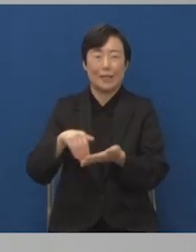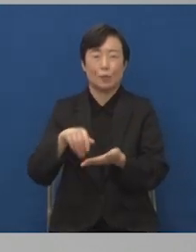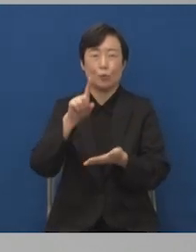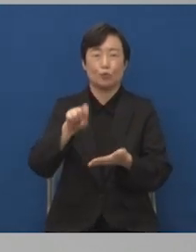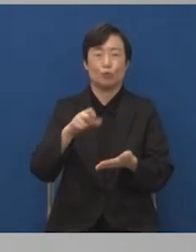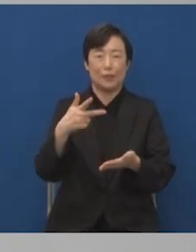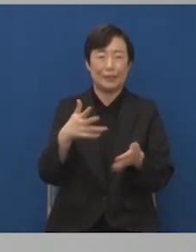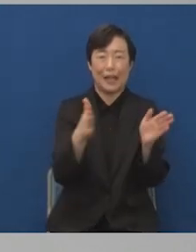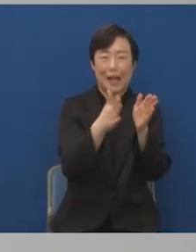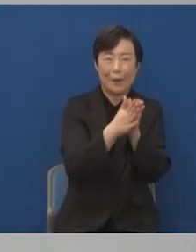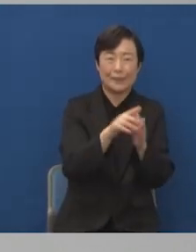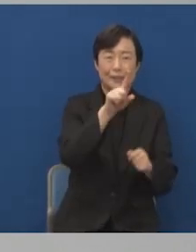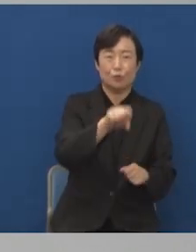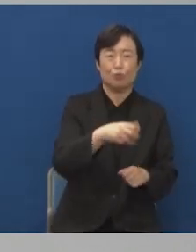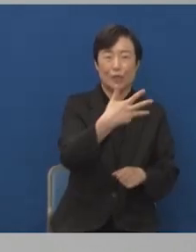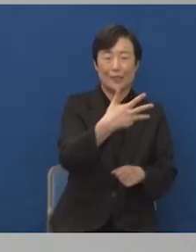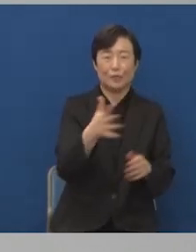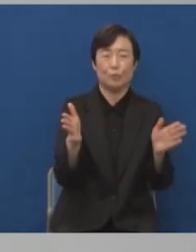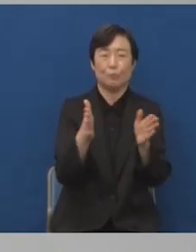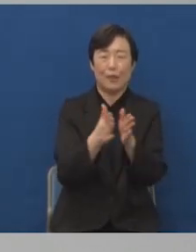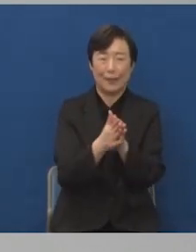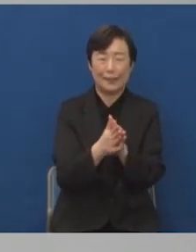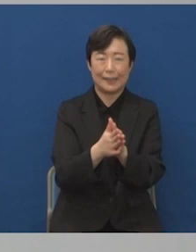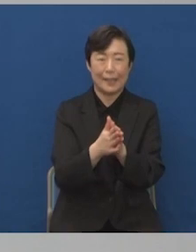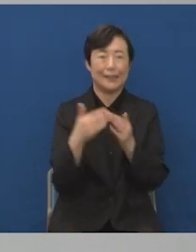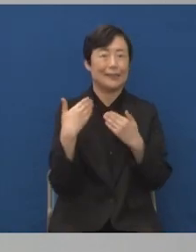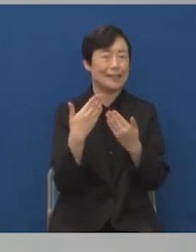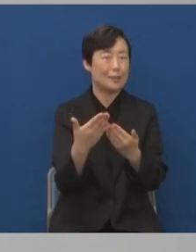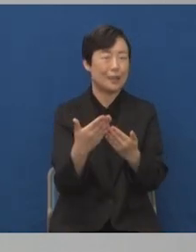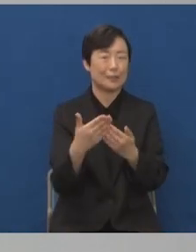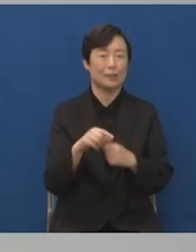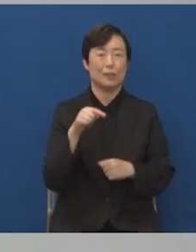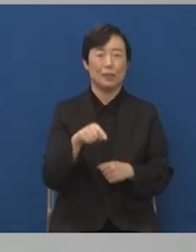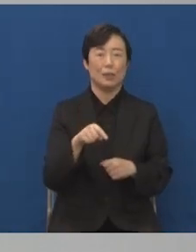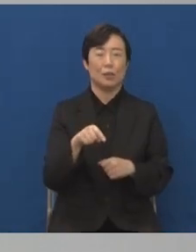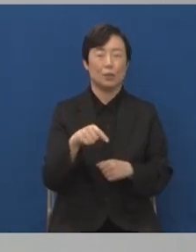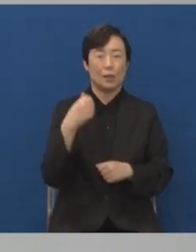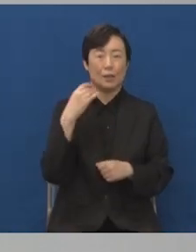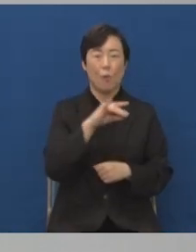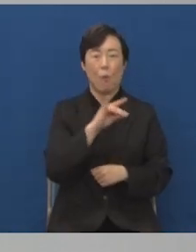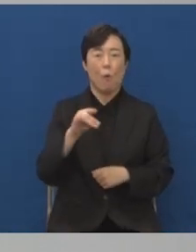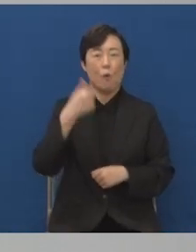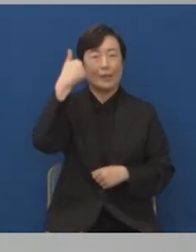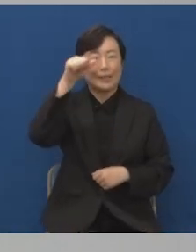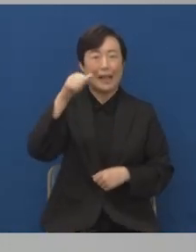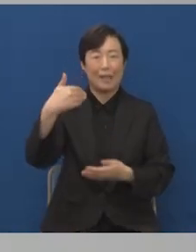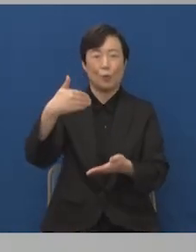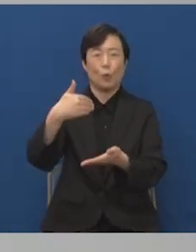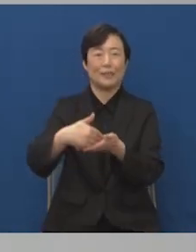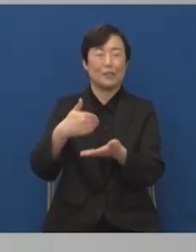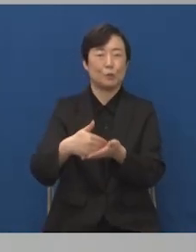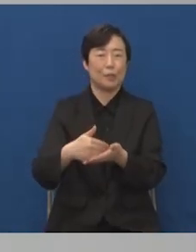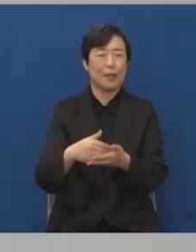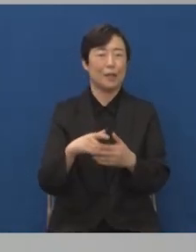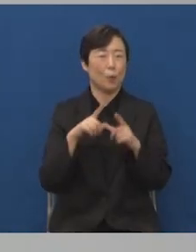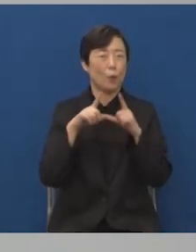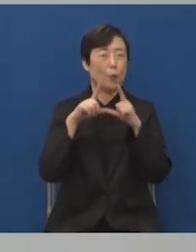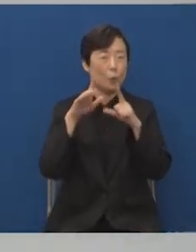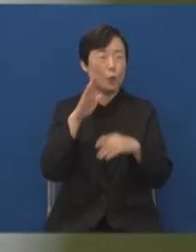一括議題といたします。これらの議案の説明を求めます。松井市長。